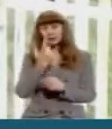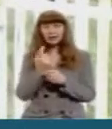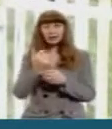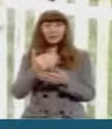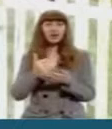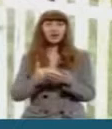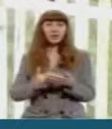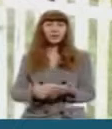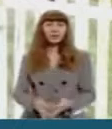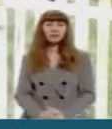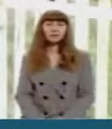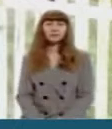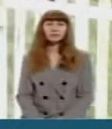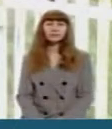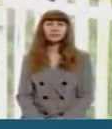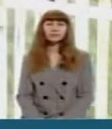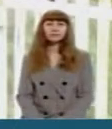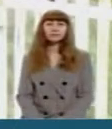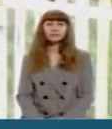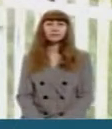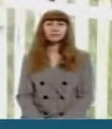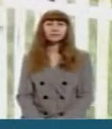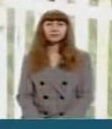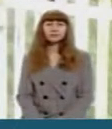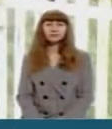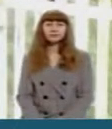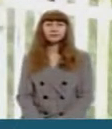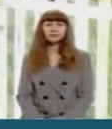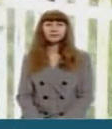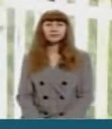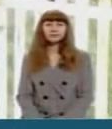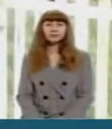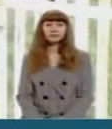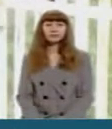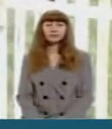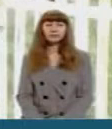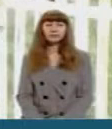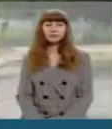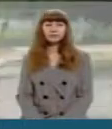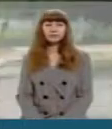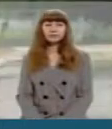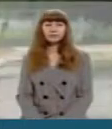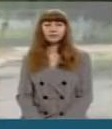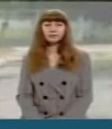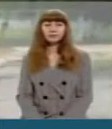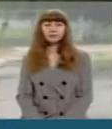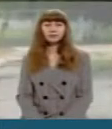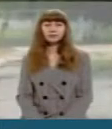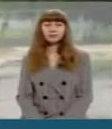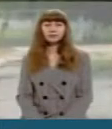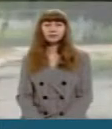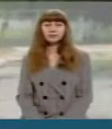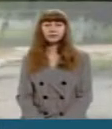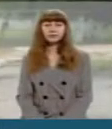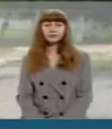8-ші осы маусымнан бастап осы Сарочин ауыл округі әкімі болып тағайындалдым. Жалпы ауданда